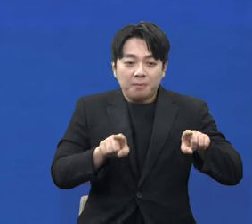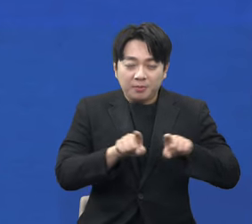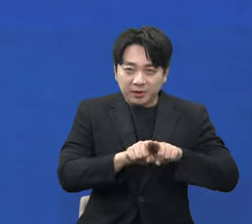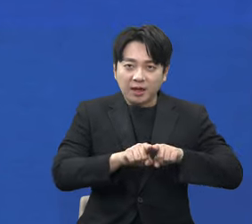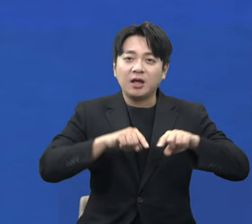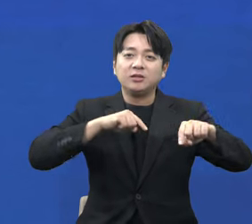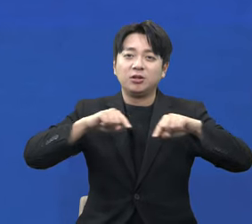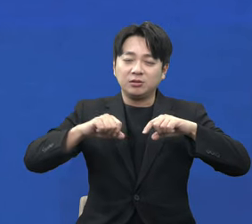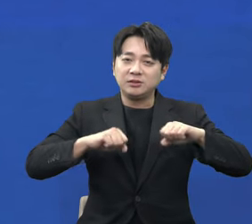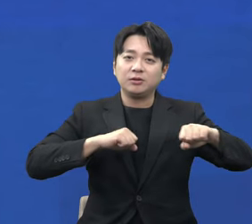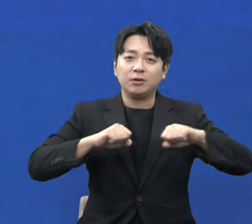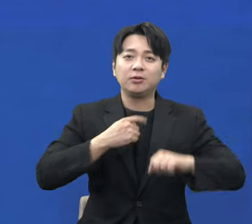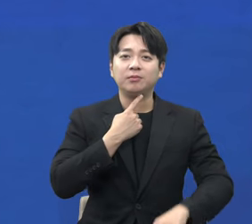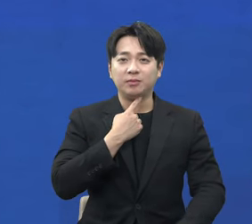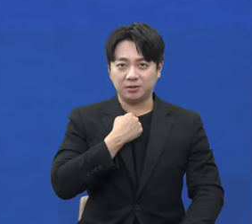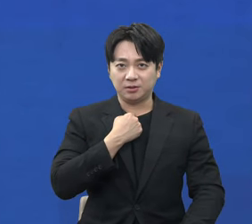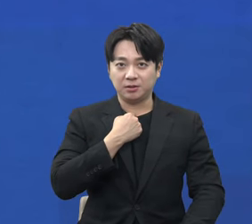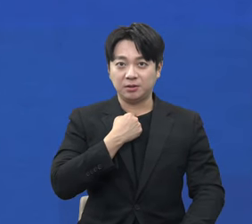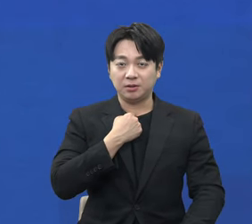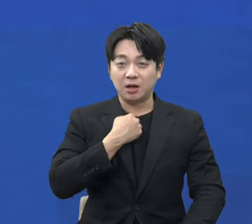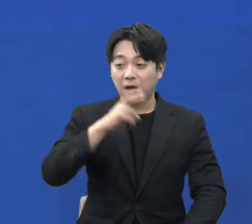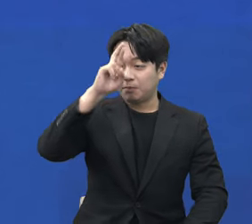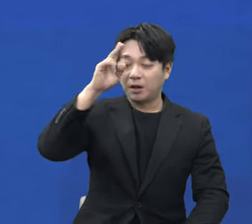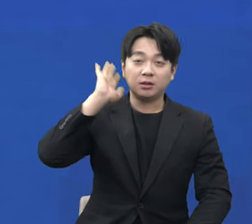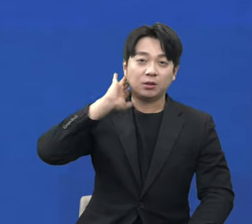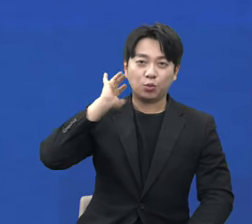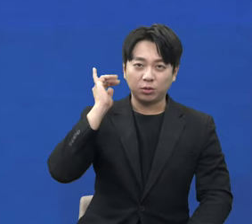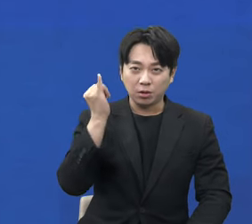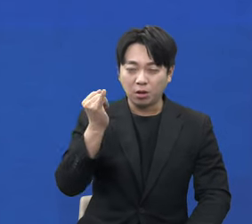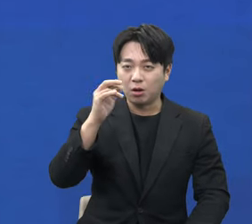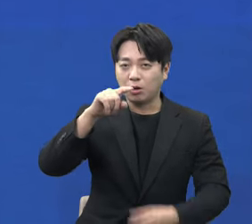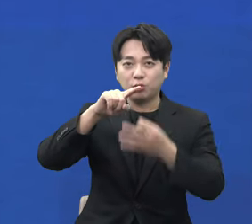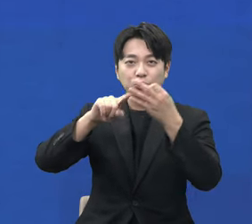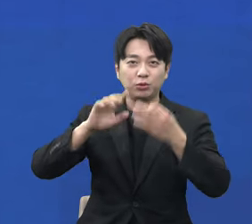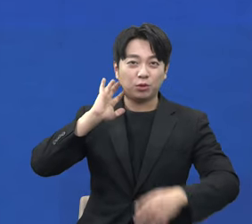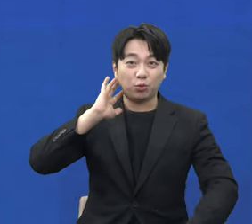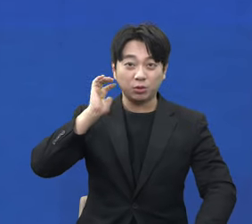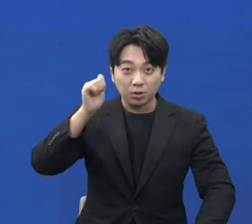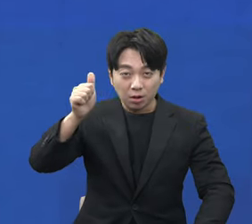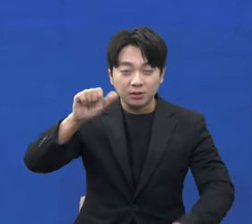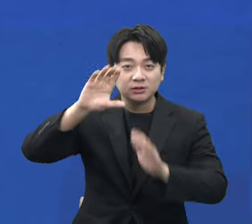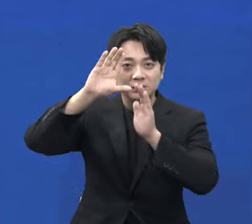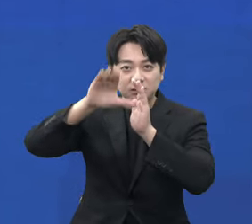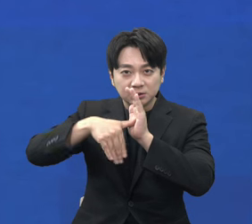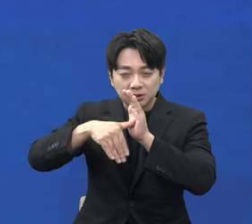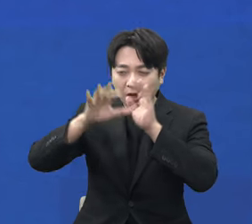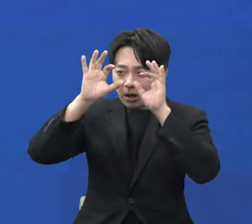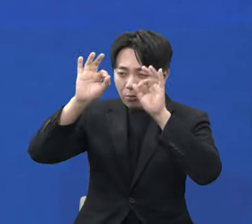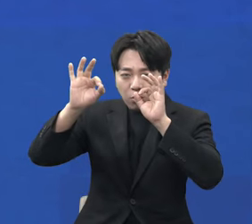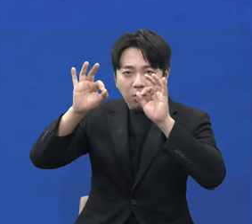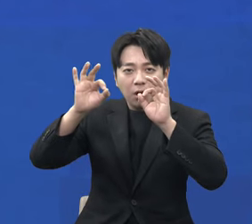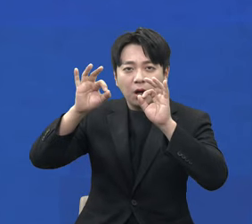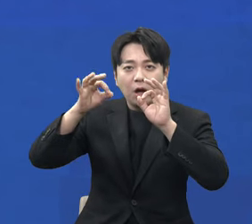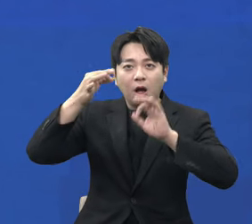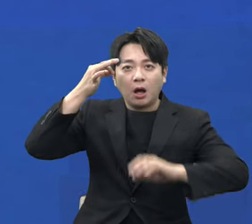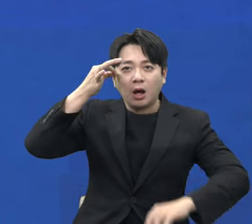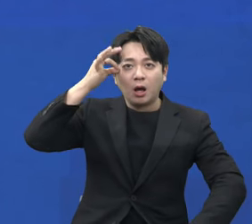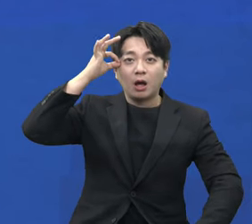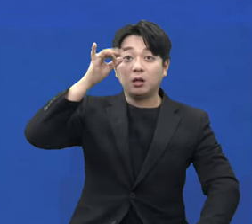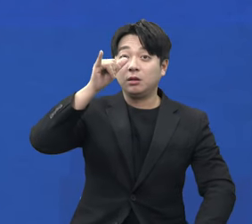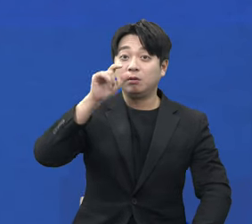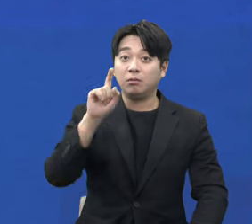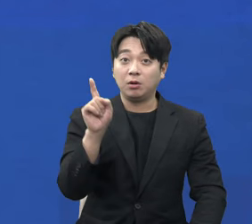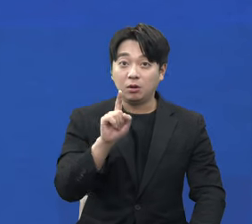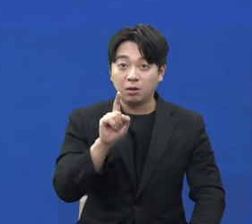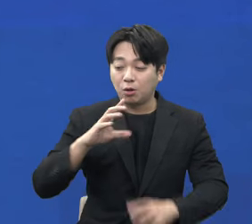대통령 박근혜, 대통령 윤석열 시절을 겪으면서 우리는 한 가지 명확한 사실을 깨달았습니다.